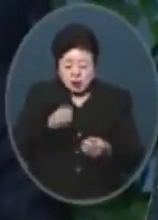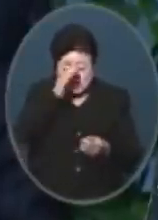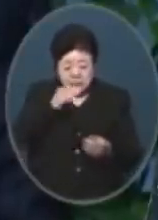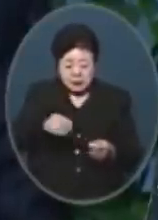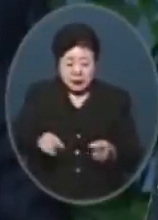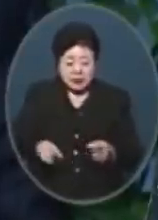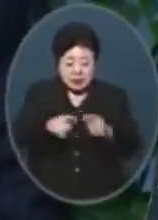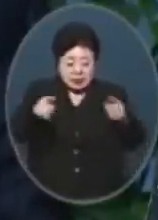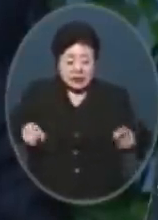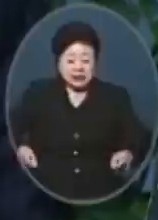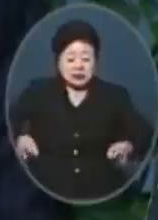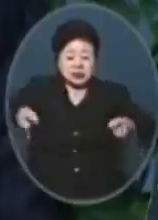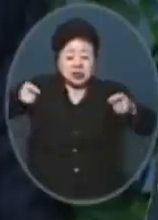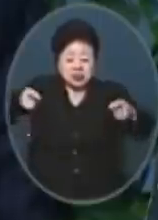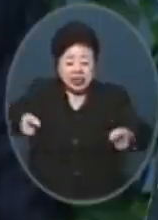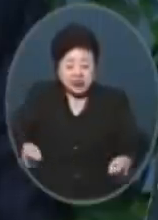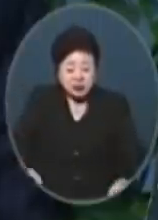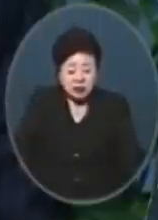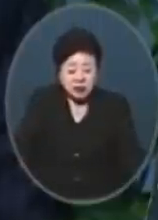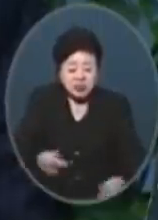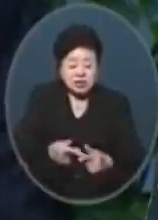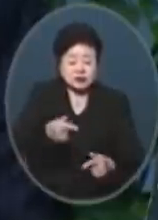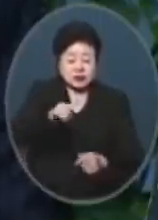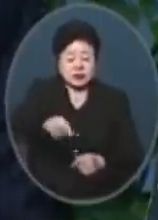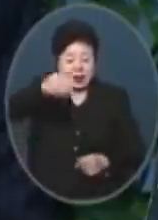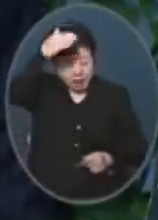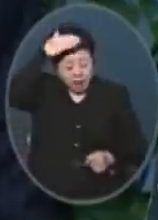달아내려서 예수님께 안수를 받고 나왔습니다.